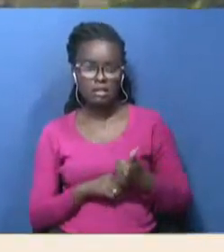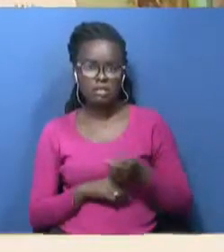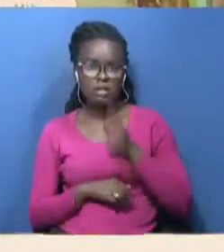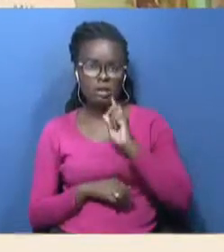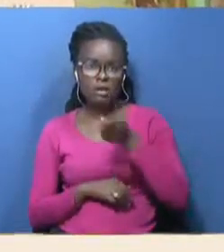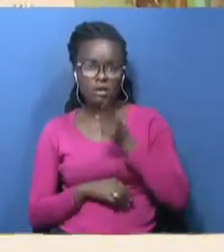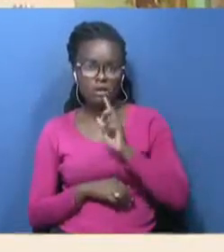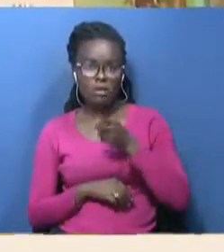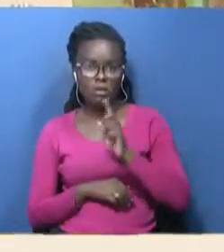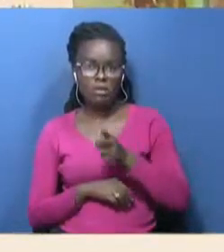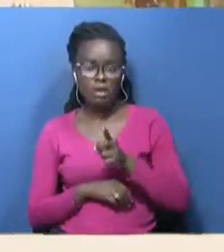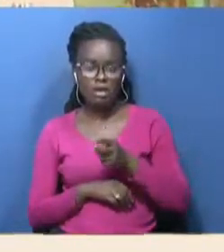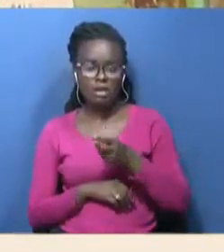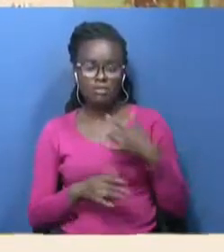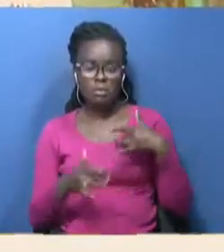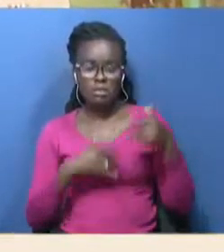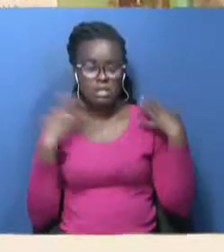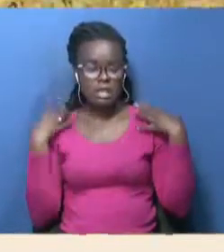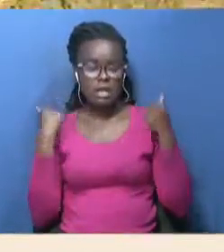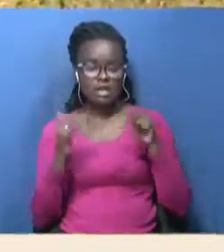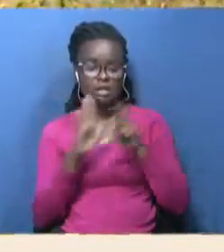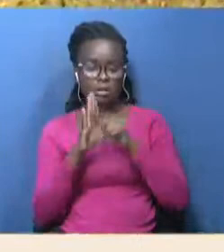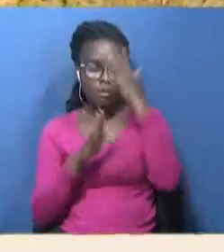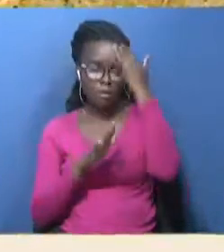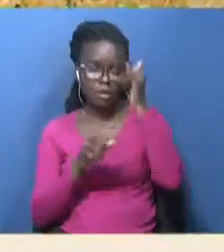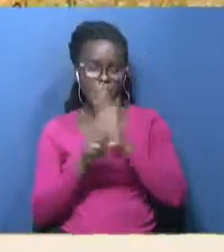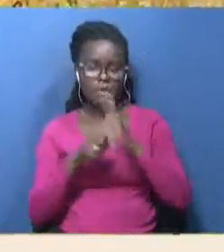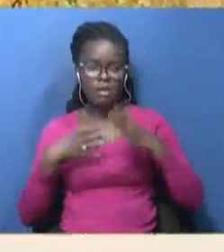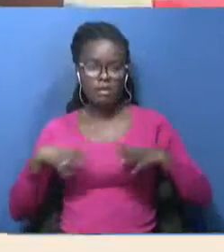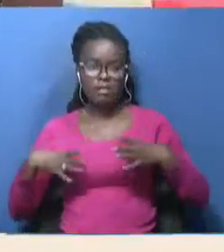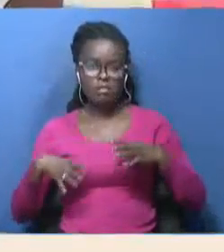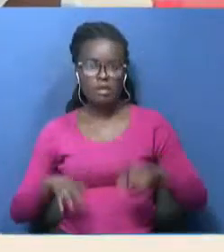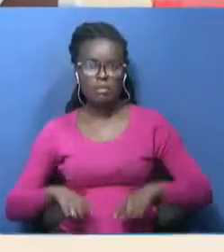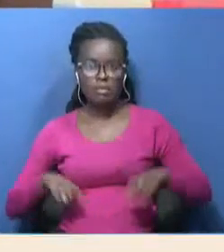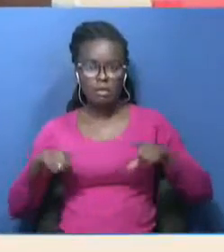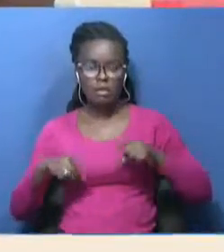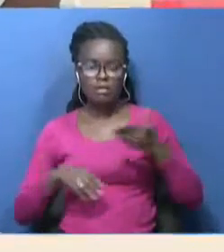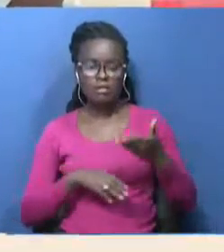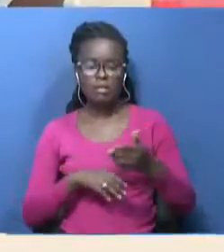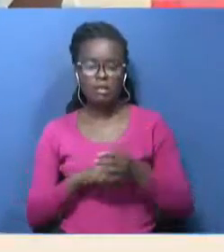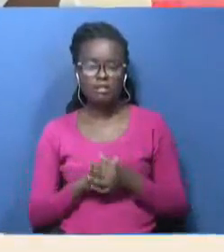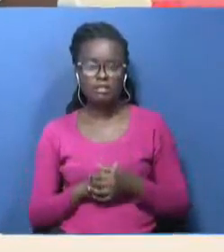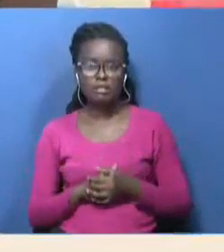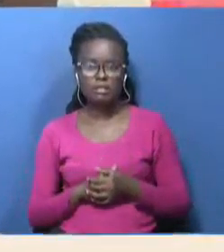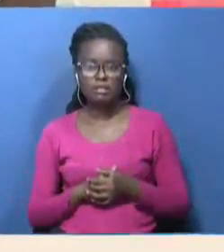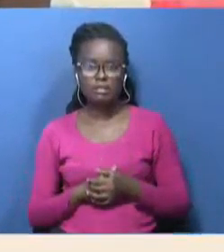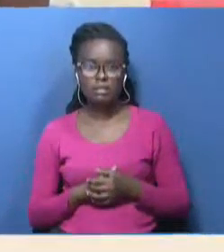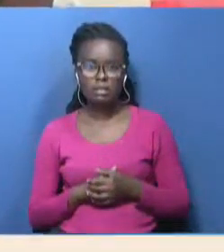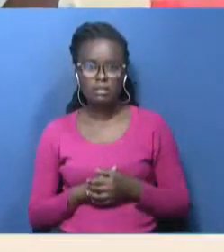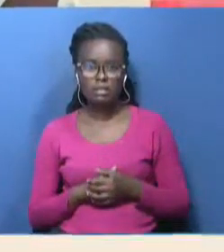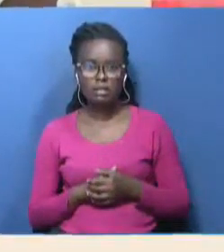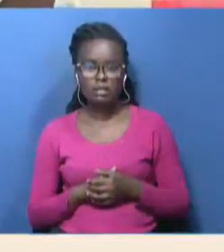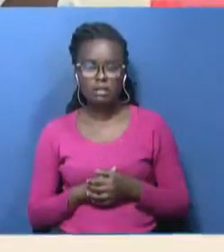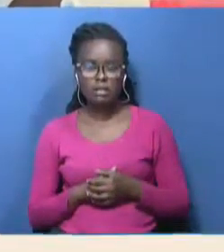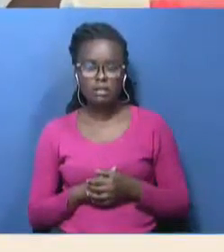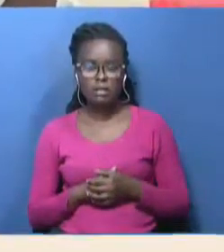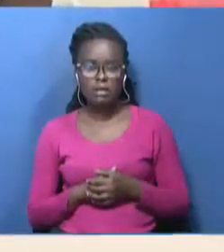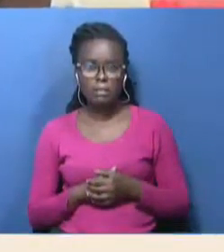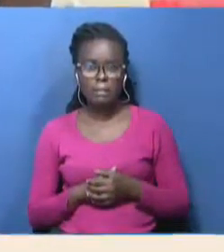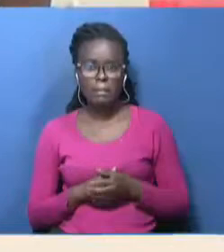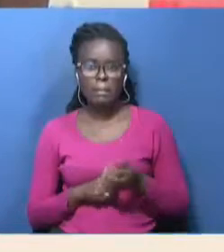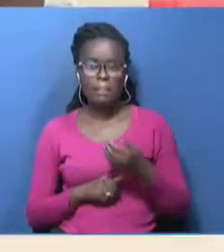ya kũrũmbũiya ũgima wa mwĩrĩ kumana na namba nene ya aikari arĩa macirigicĩirie. Ndĩtwakorirwo tũkĩigwo Brett nĩoka na